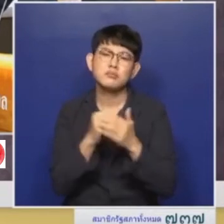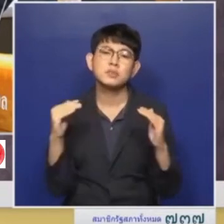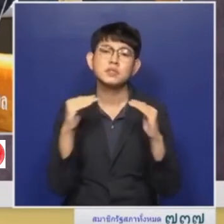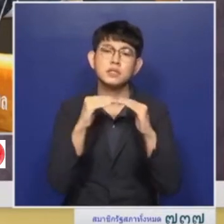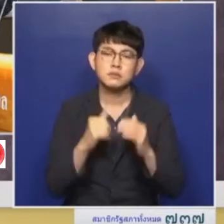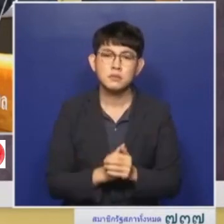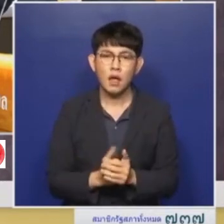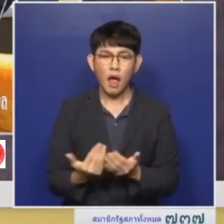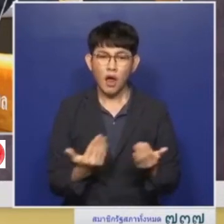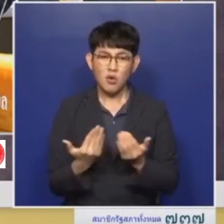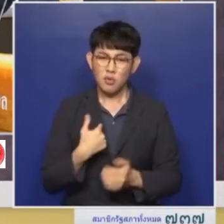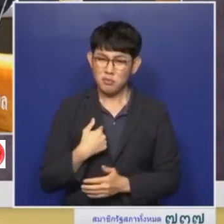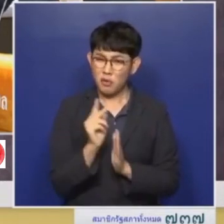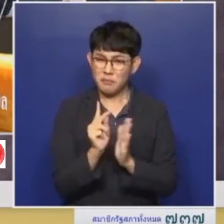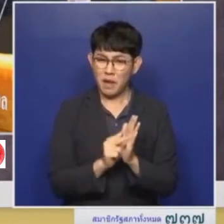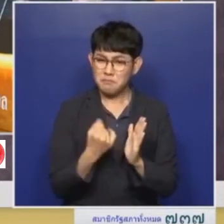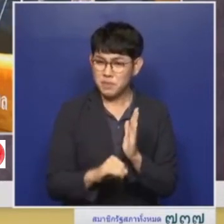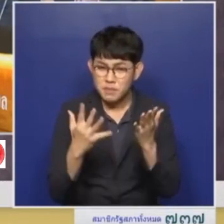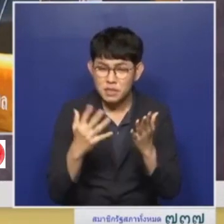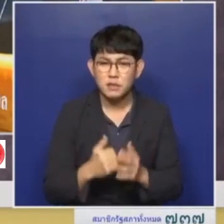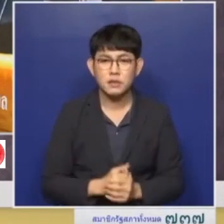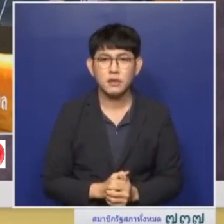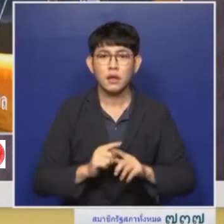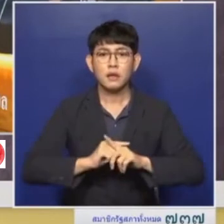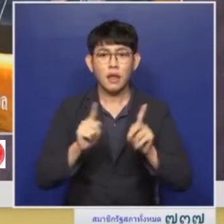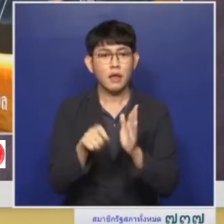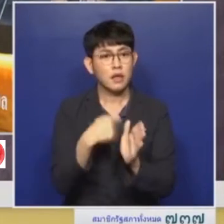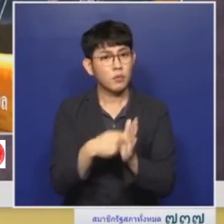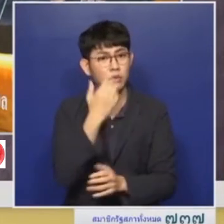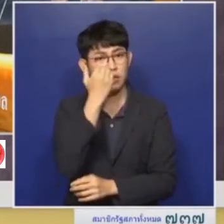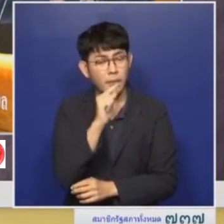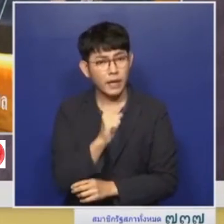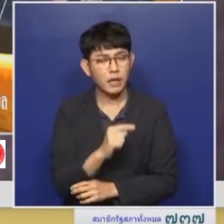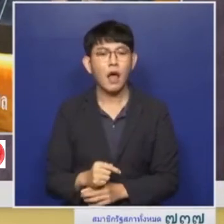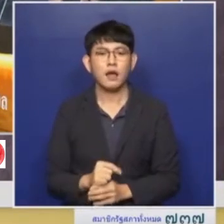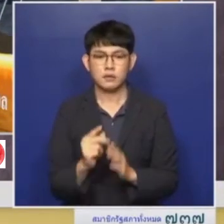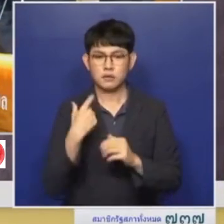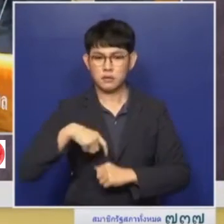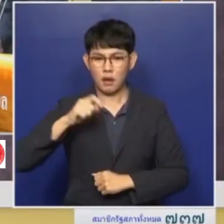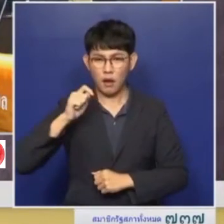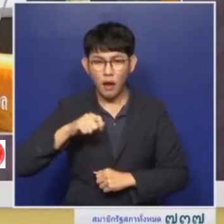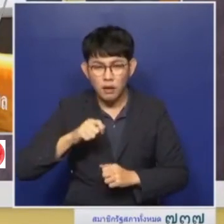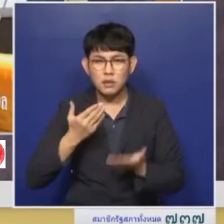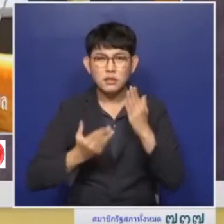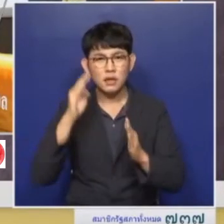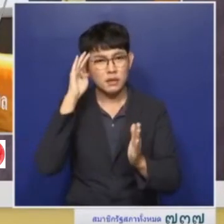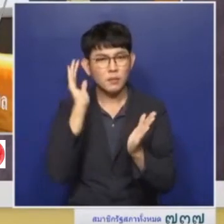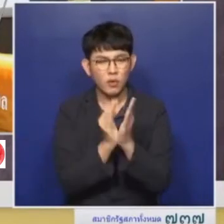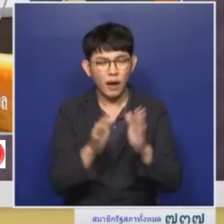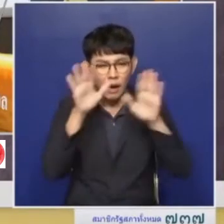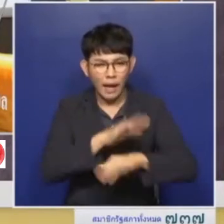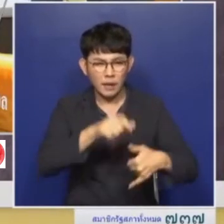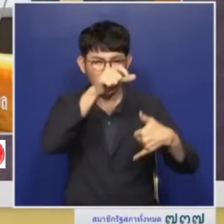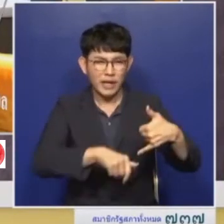ามิใช่อาชญากรแต่เพราะเหตุใดกระบวนการยุติธรรมถึงปฏิบัติกับลูกเขาซึ่งอายุ16ปีเสมือนอาชญาก